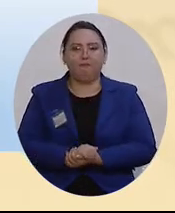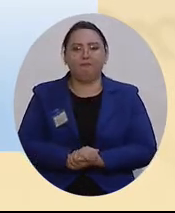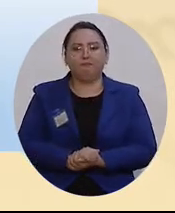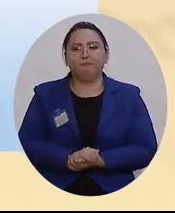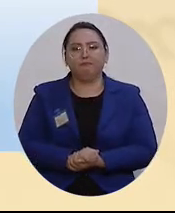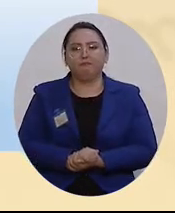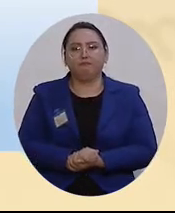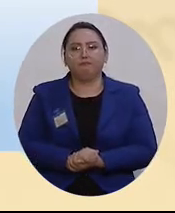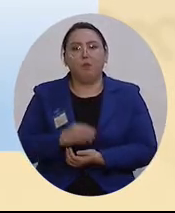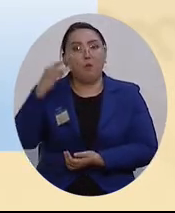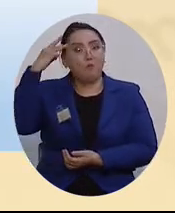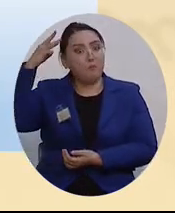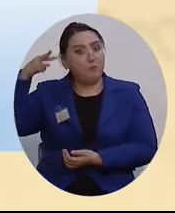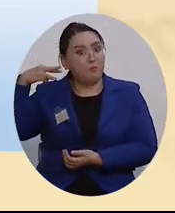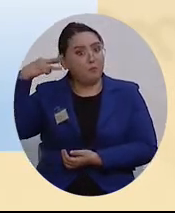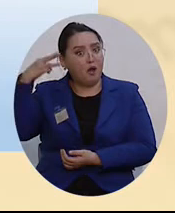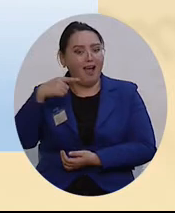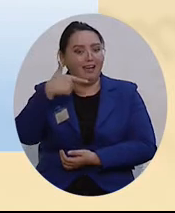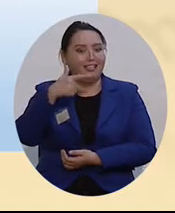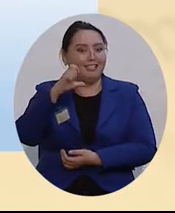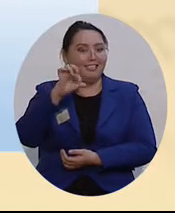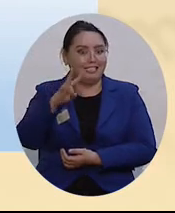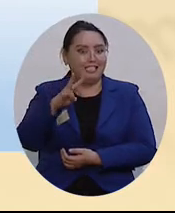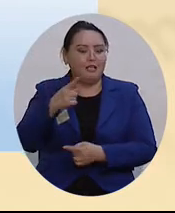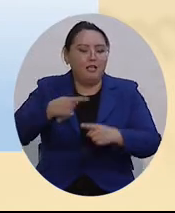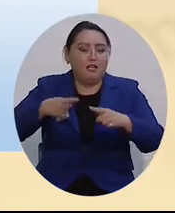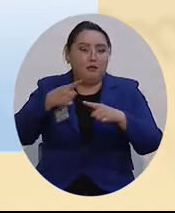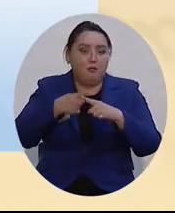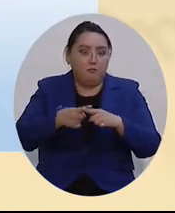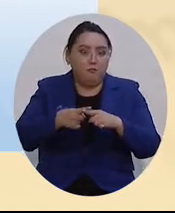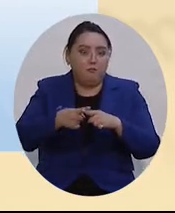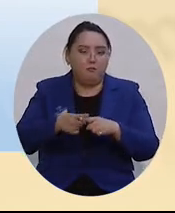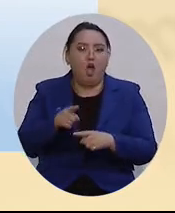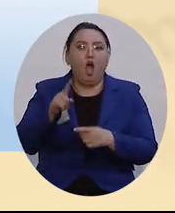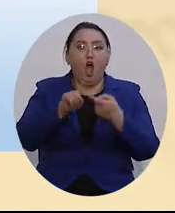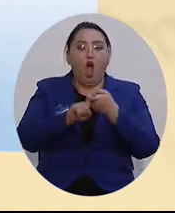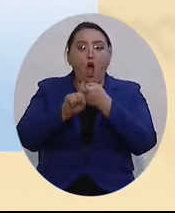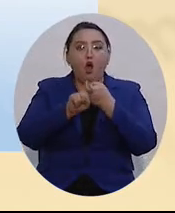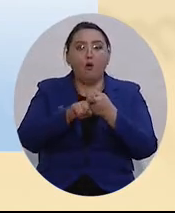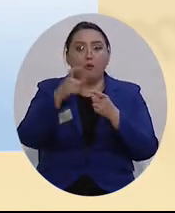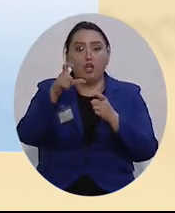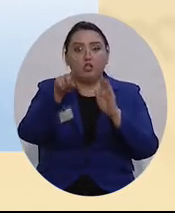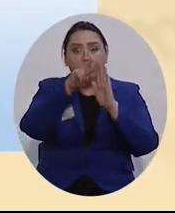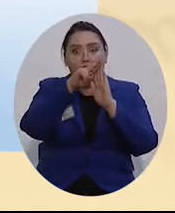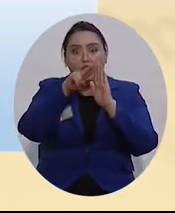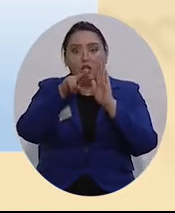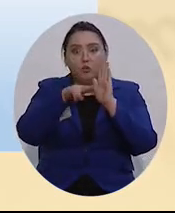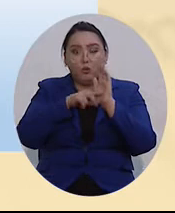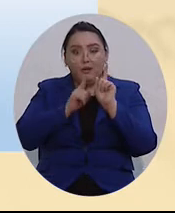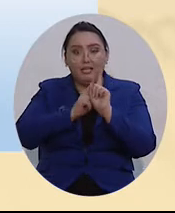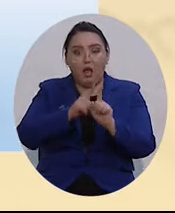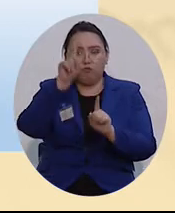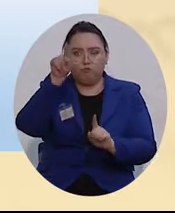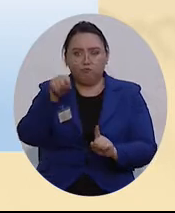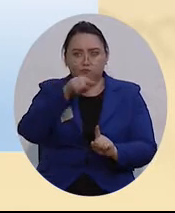залглаа. За холбогшгийн дүрмээр энд гидэс жиргэлсэн байна. За мөрөөд гэдэг үг маань гүйвэлгчээр төгссөн байна. За